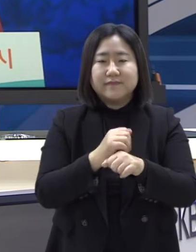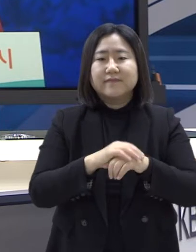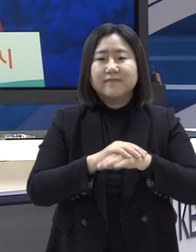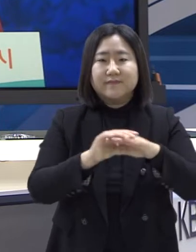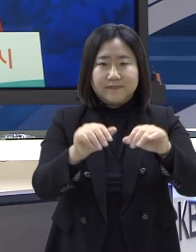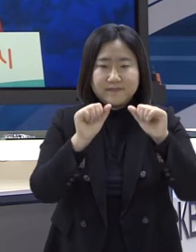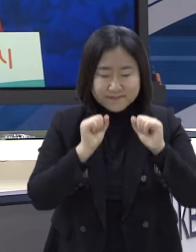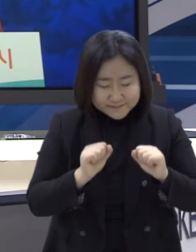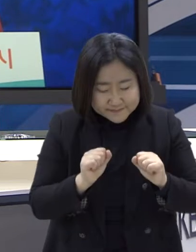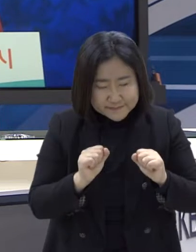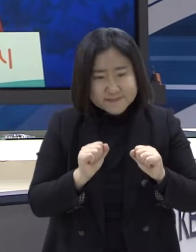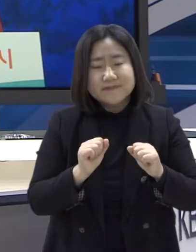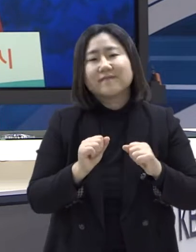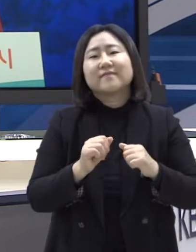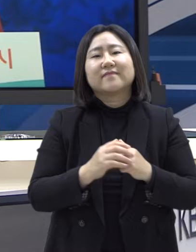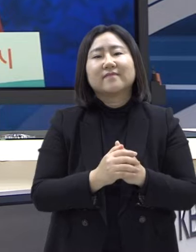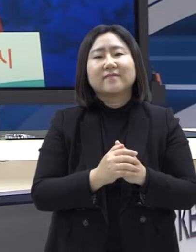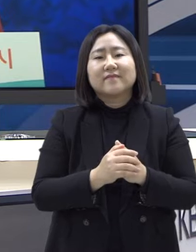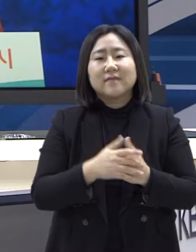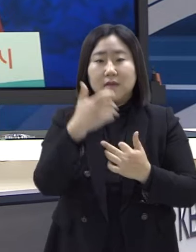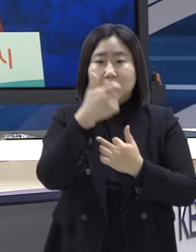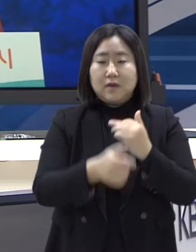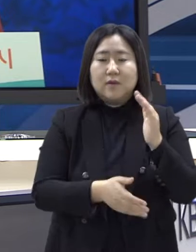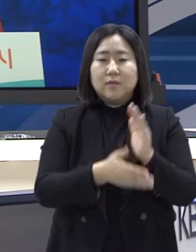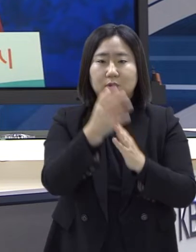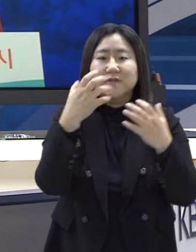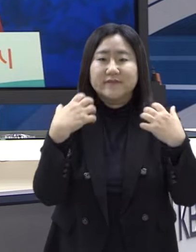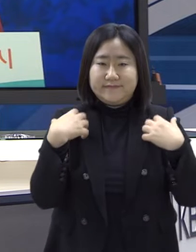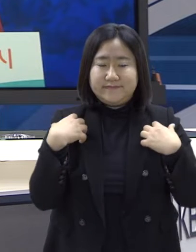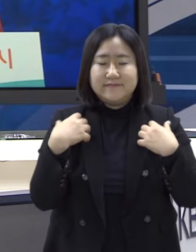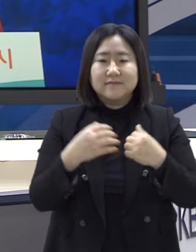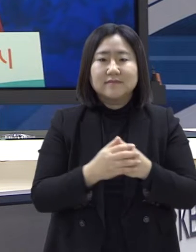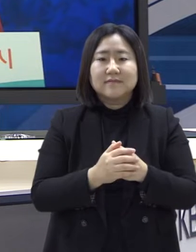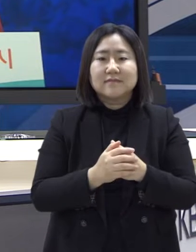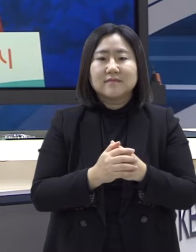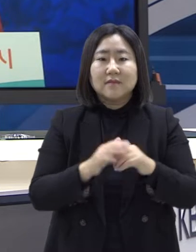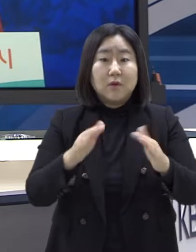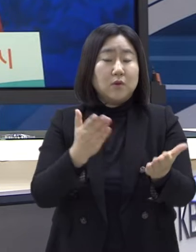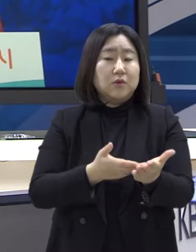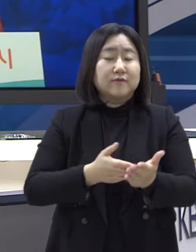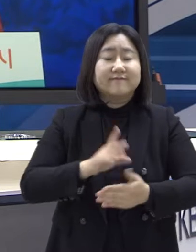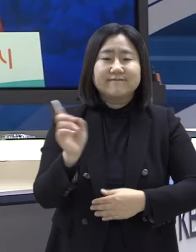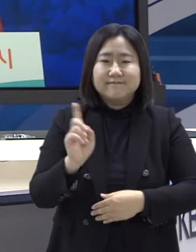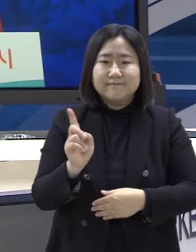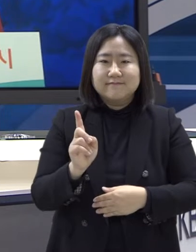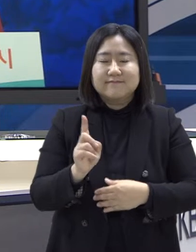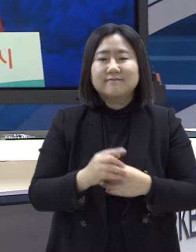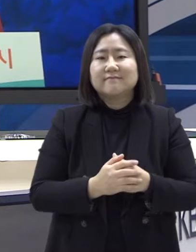안녕하세요. 네, 안녕하세요. 서귀포시청입니다. 네, 오늘은 어떤 소식 준비하셨나요?